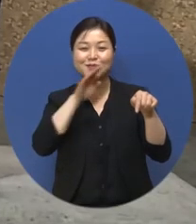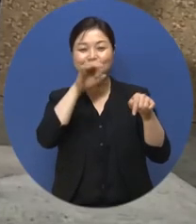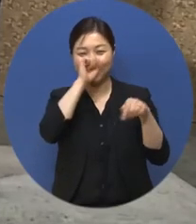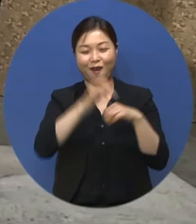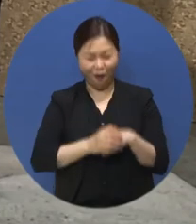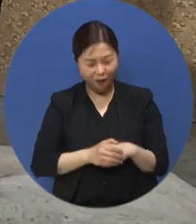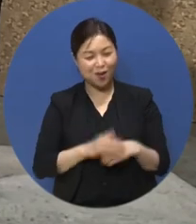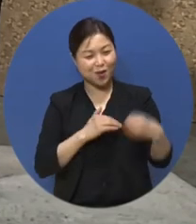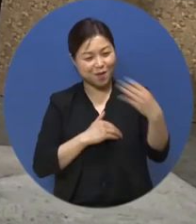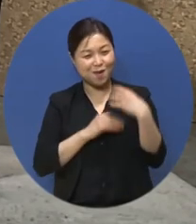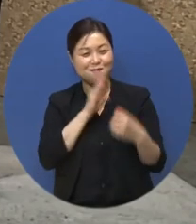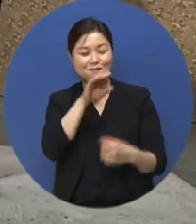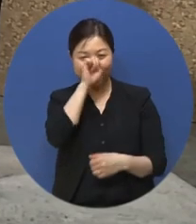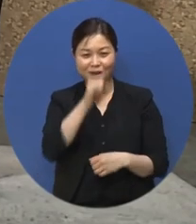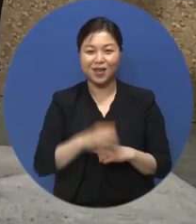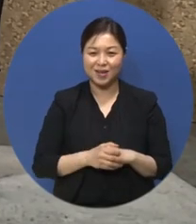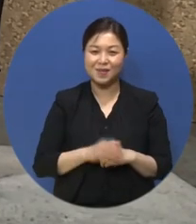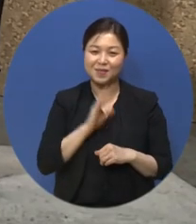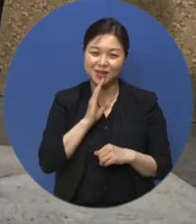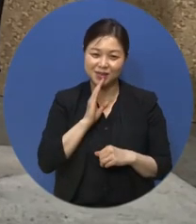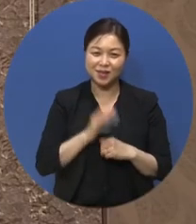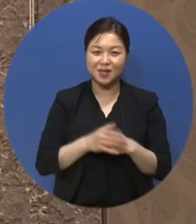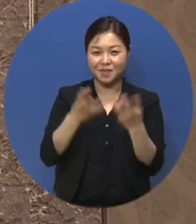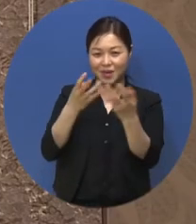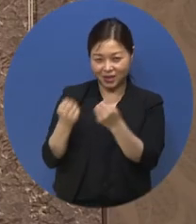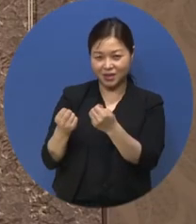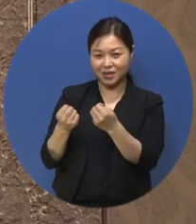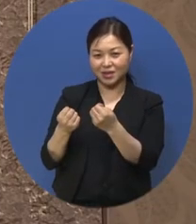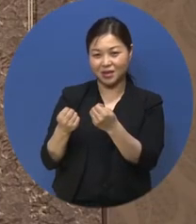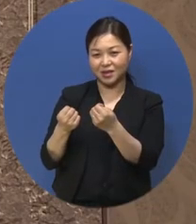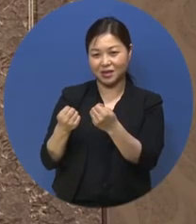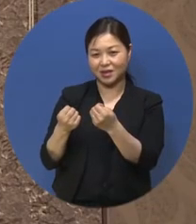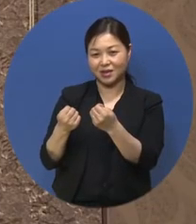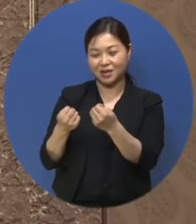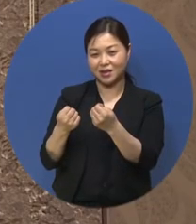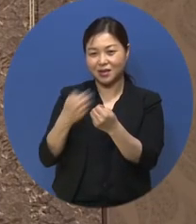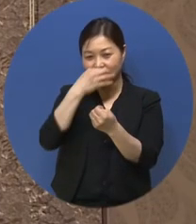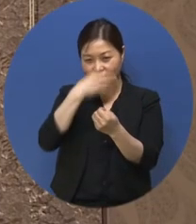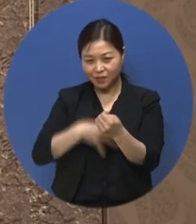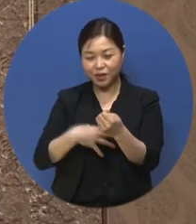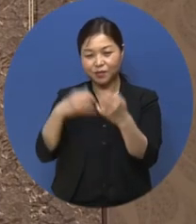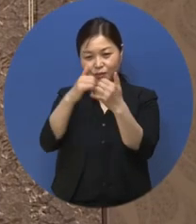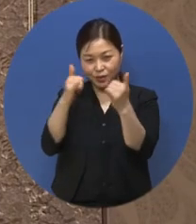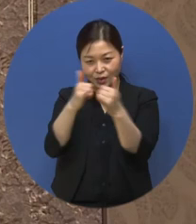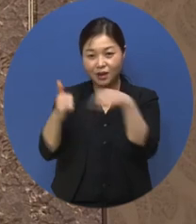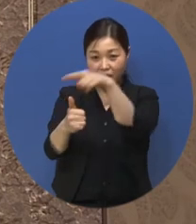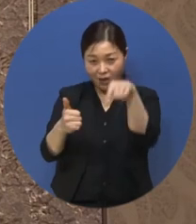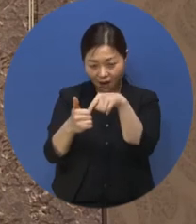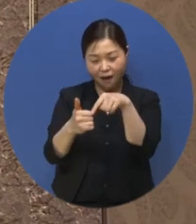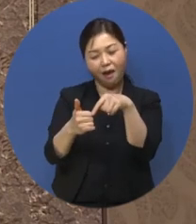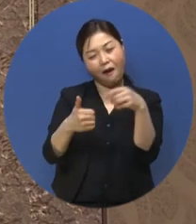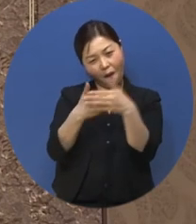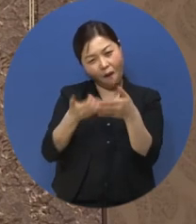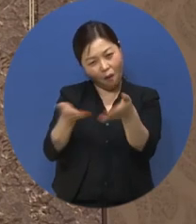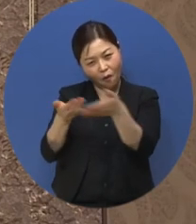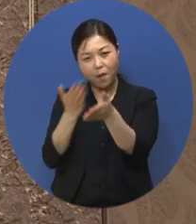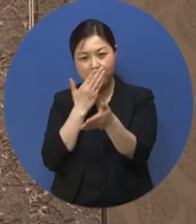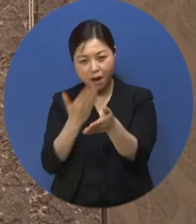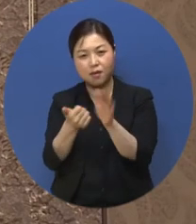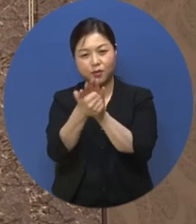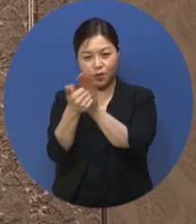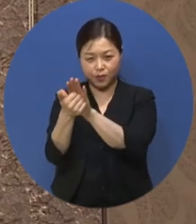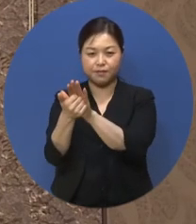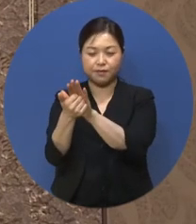좋죠. 그러면 진짜 많은 네. 힘들던 분들한테 많은 혜택도 주고 도움도